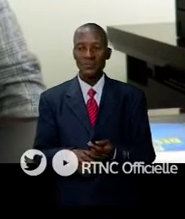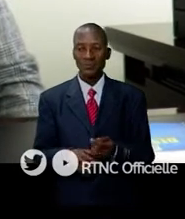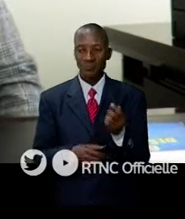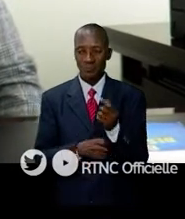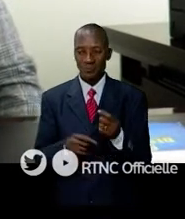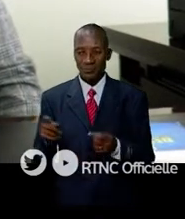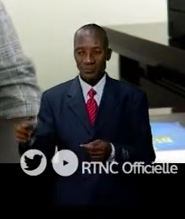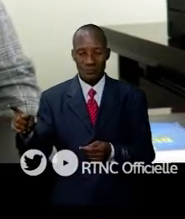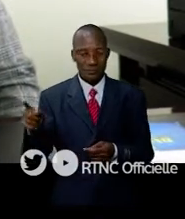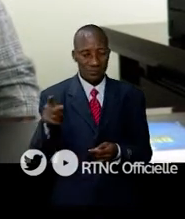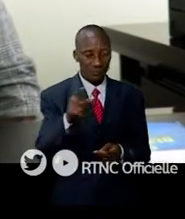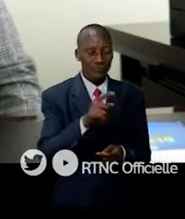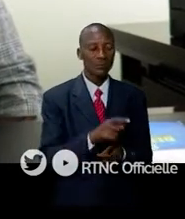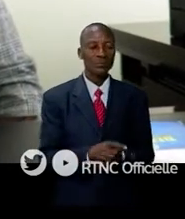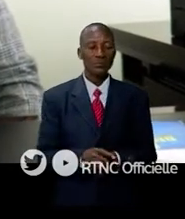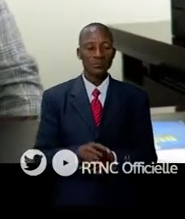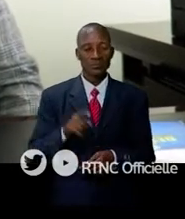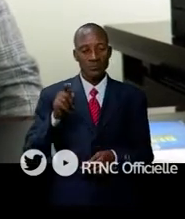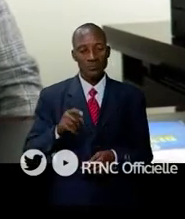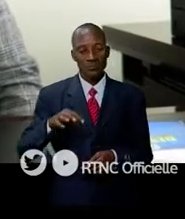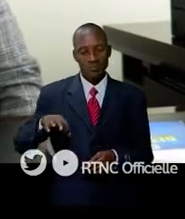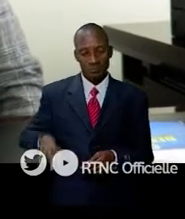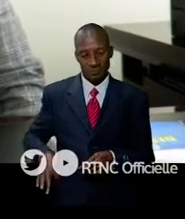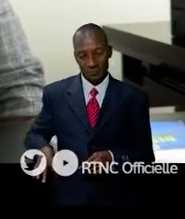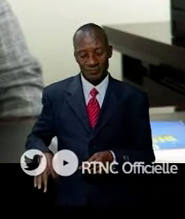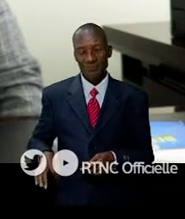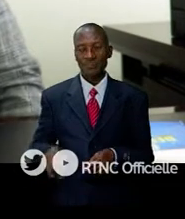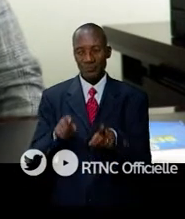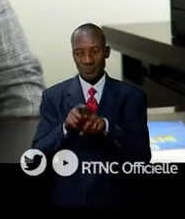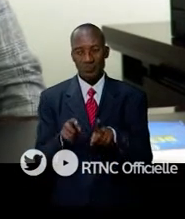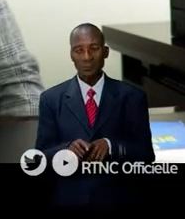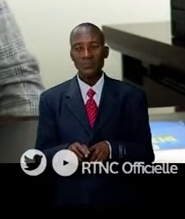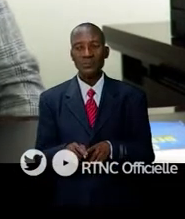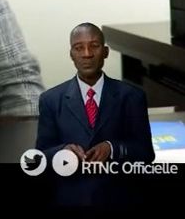jadis bénéficiaient des compensations pouvaient s'en prévaloir à hauteur de